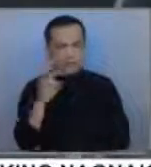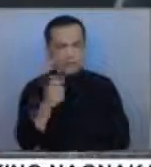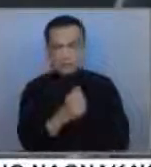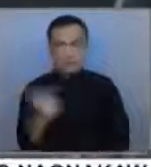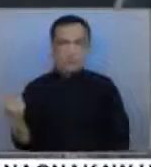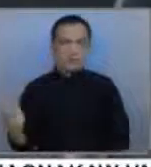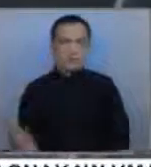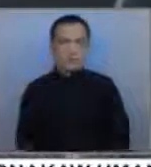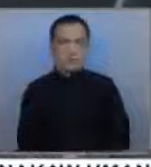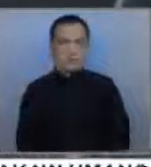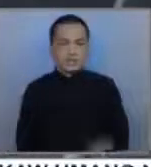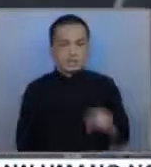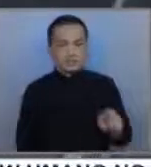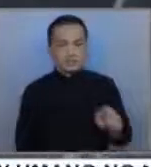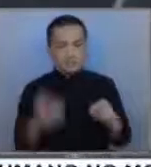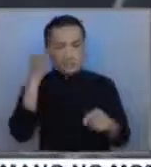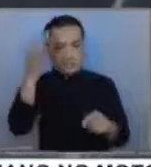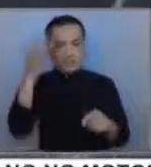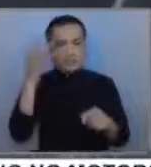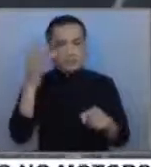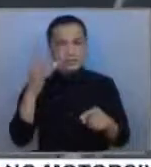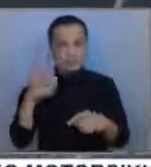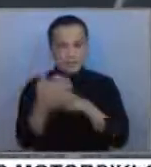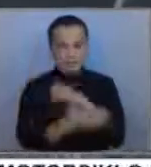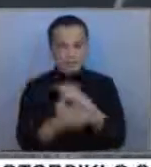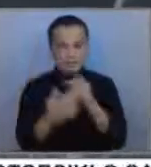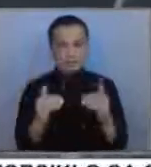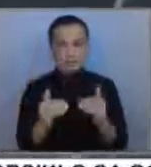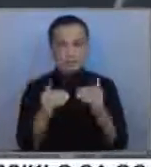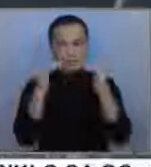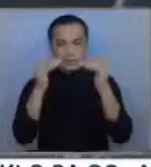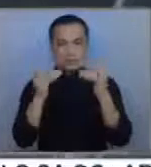na umaangat ang bansa natin pagka gumaganda